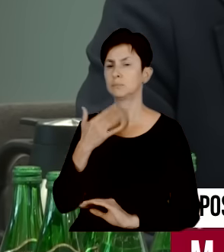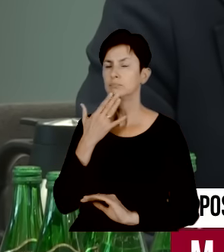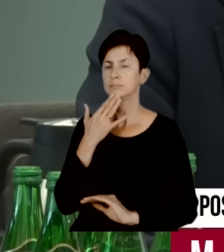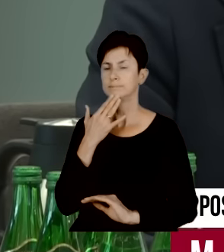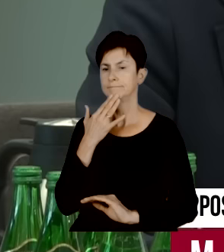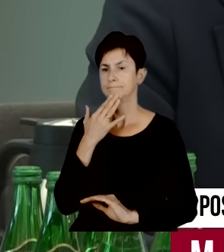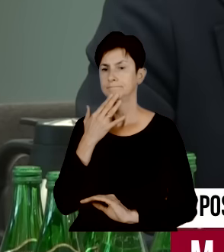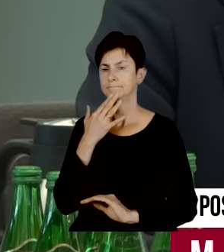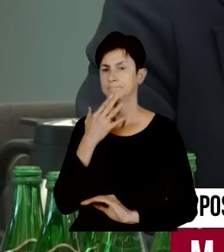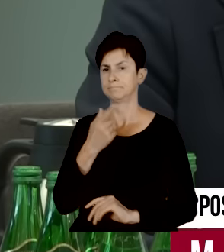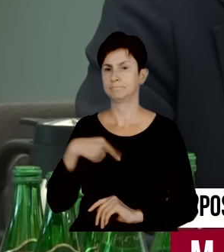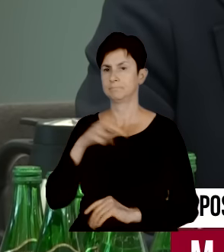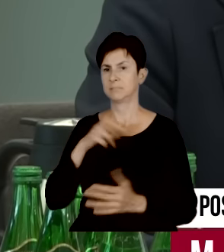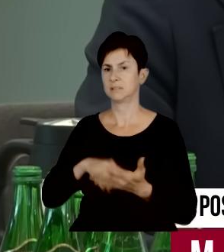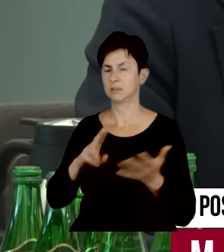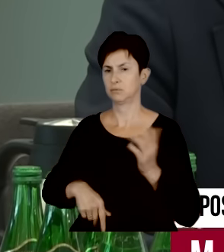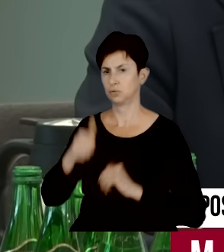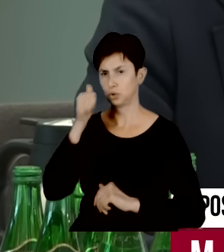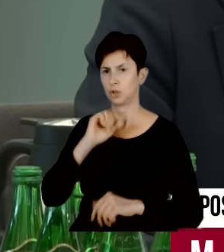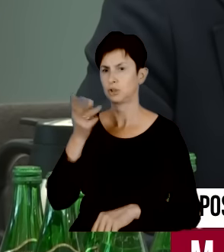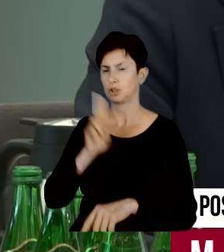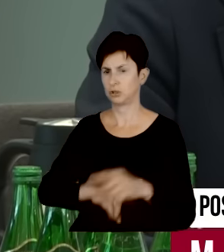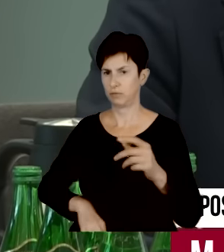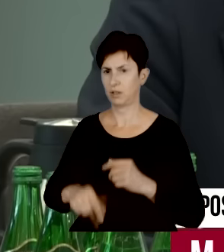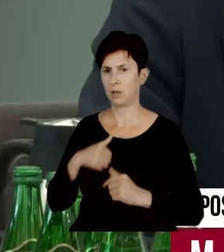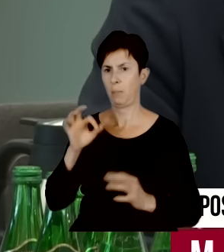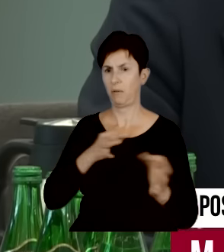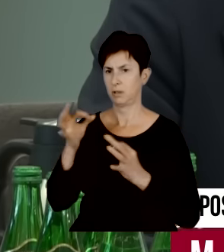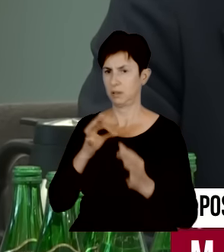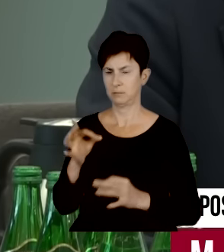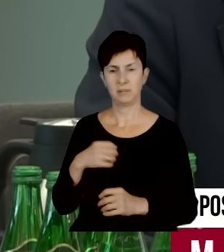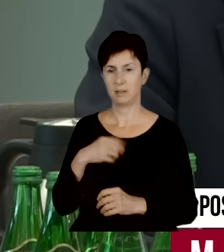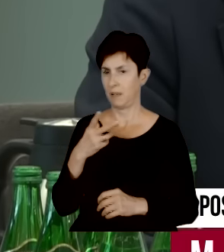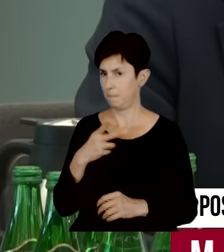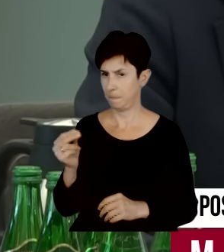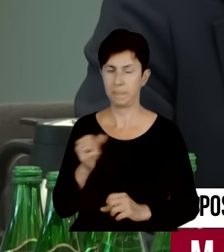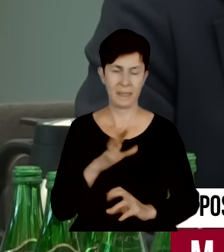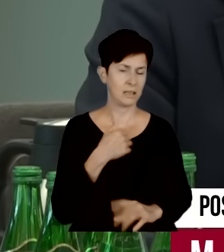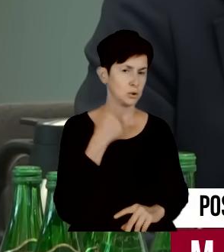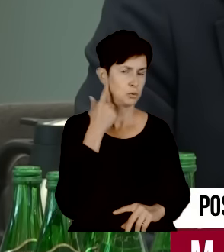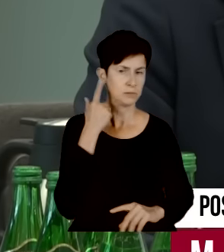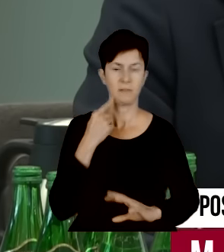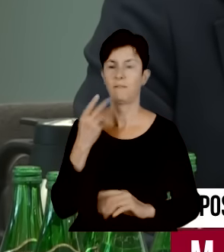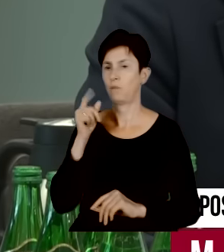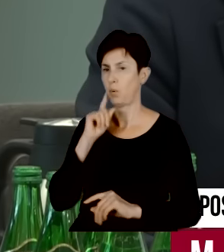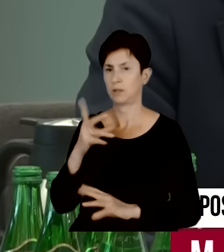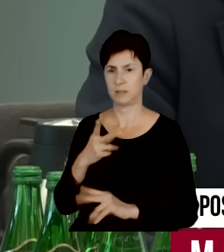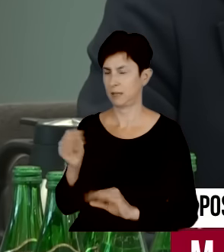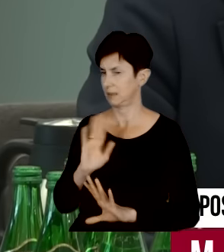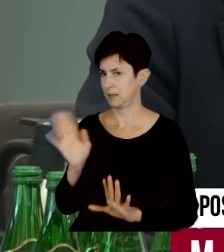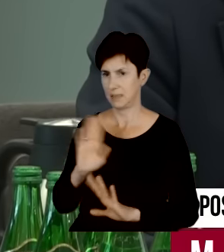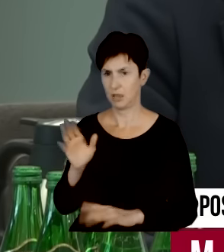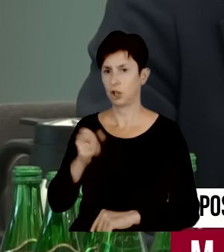zrezygnowaliśmy wczoraj ze świadków których mieliśmy przesłuchiwać Otóż nie panie premierze Tak słyszałem pani Otóż właśnie Prostuję tą informację Otóż